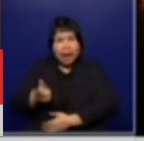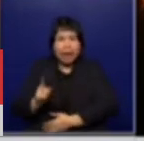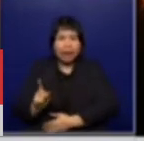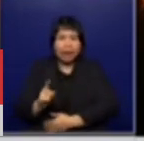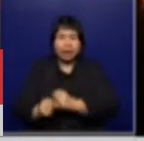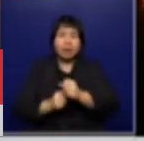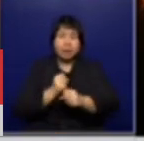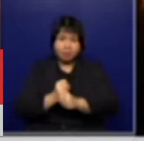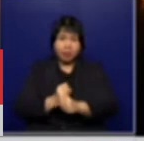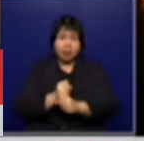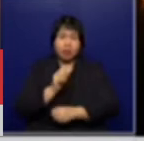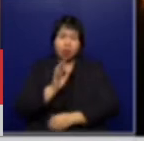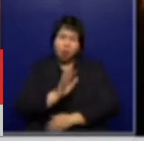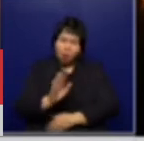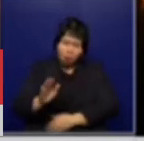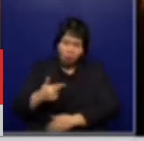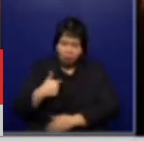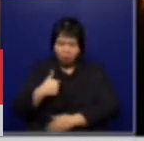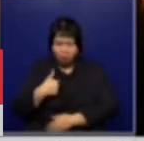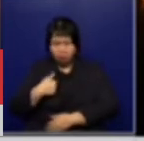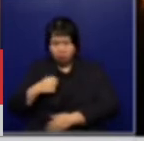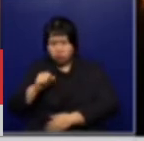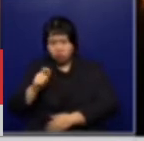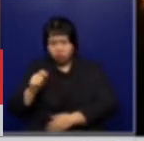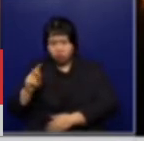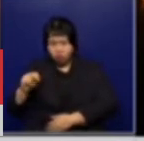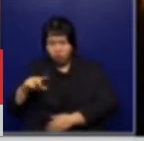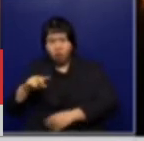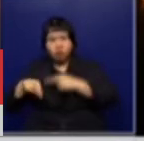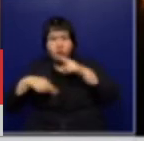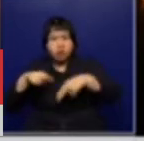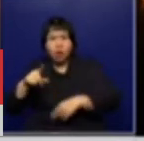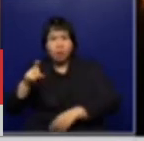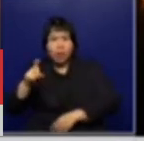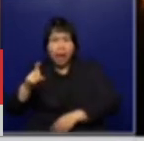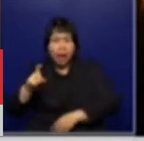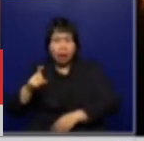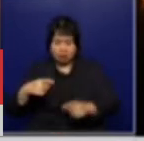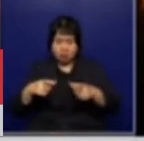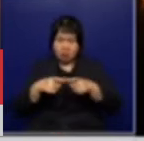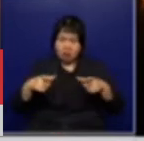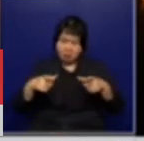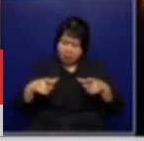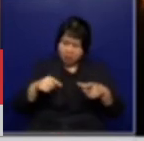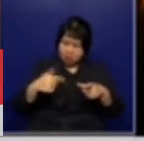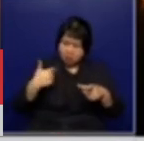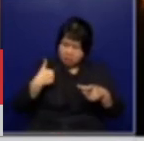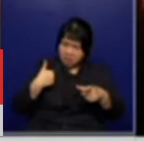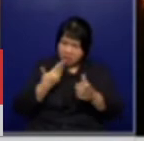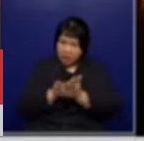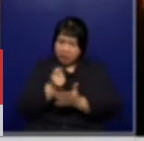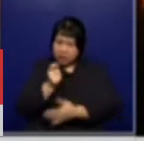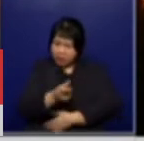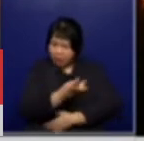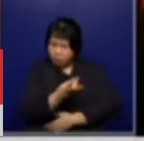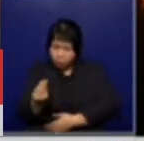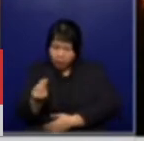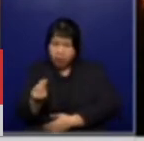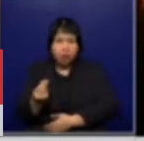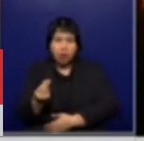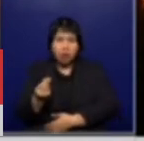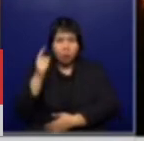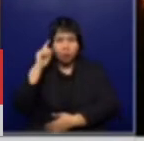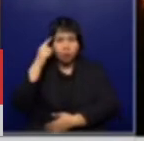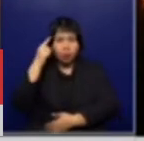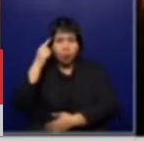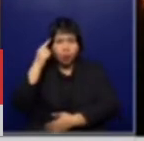บประมาณทําให้ไม่สามารถตรวจสอบความมีอยู่จริงและเกิดขึ้นจริงของค่าใช้จ่ายจํานวนดังกล่าวได้และส